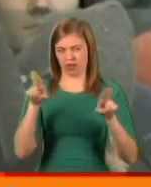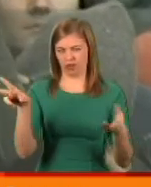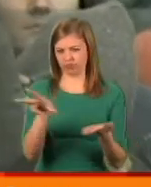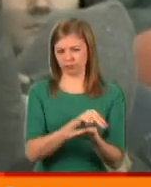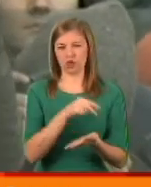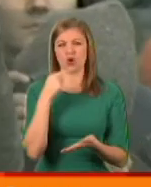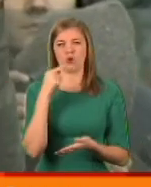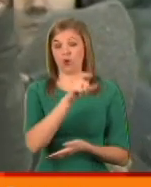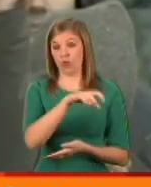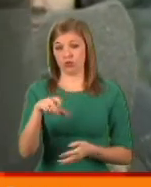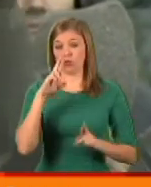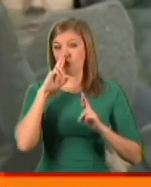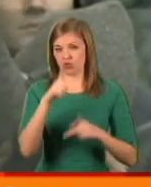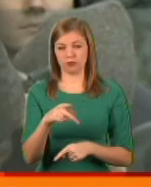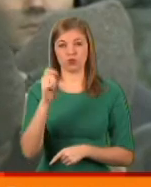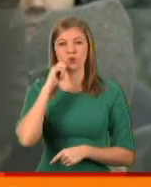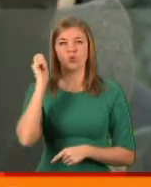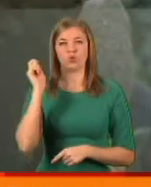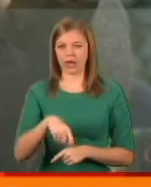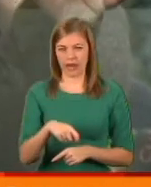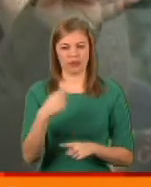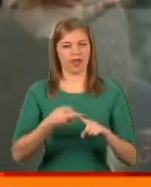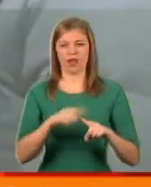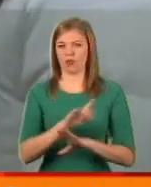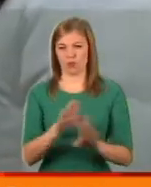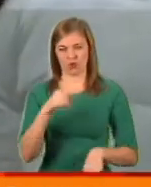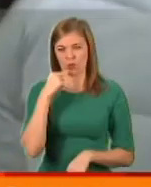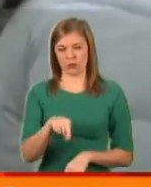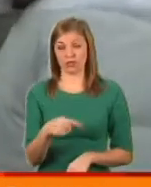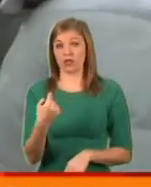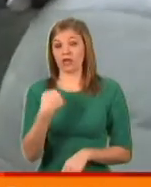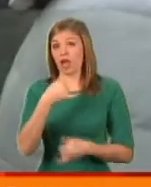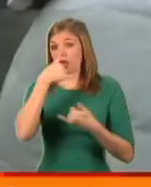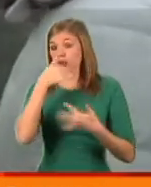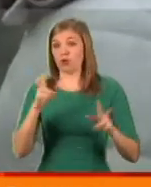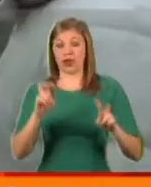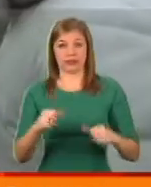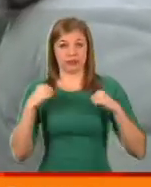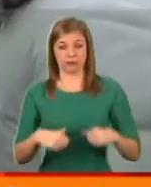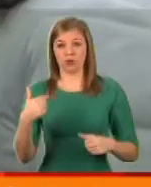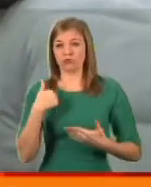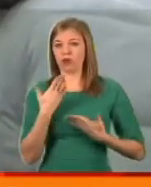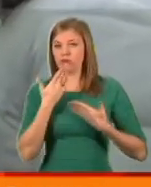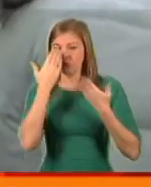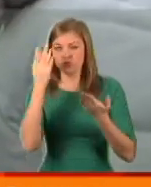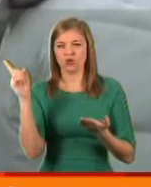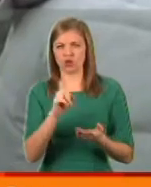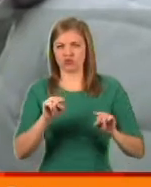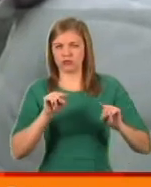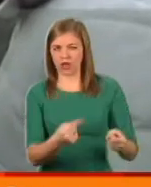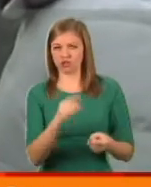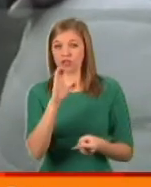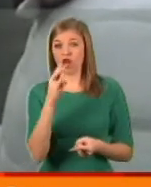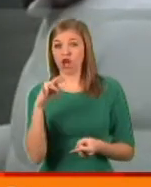Они ошиблись. Украина не Россия. Я не могла сидіти спокійно. Я прочитала, що